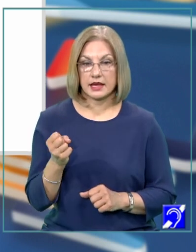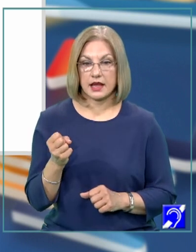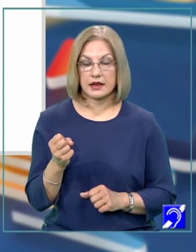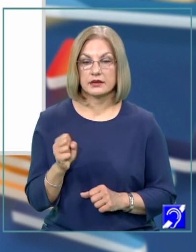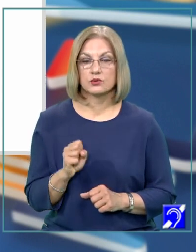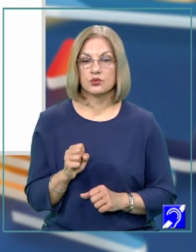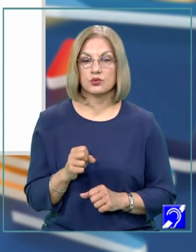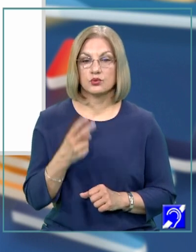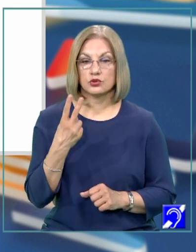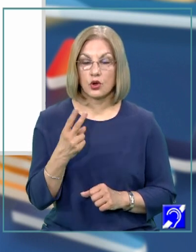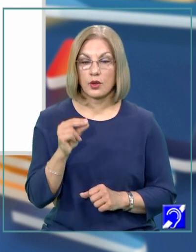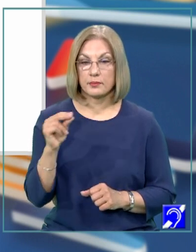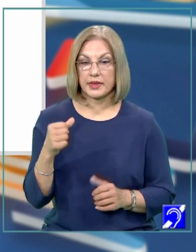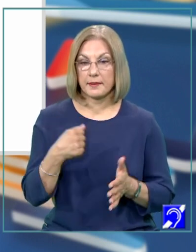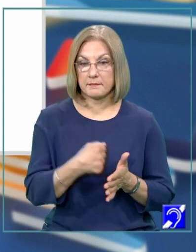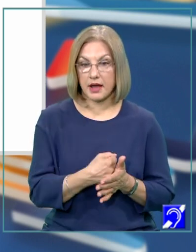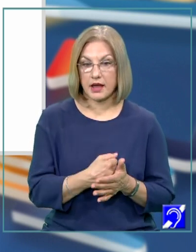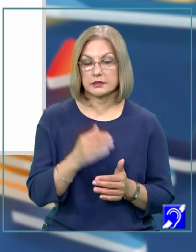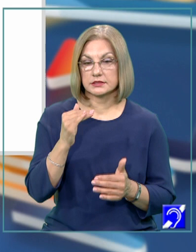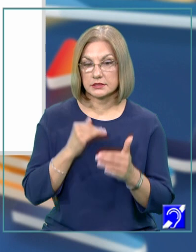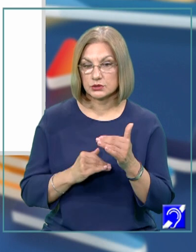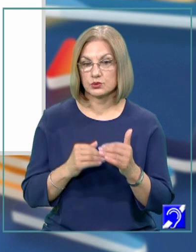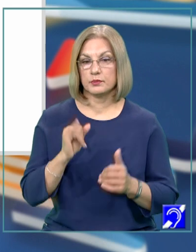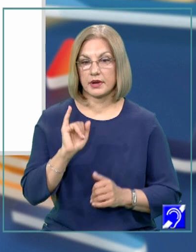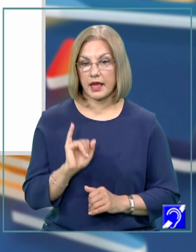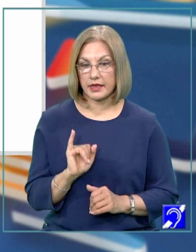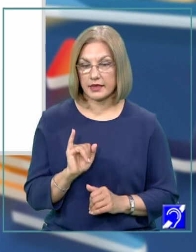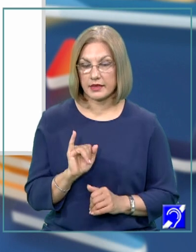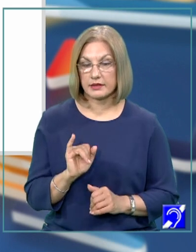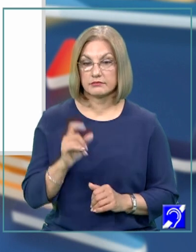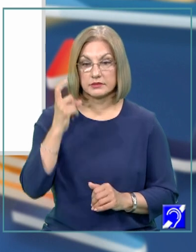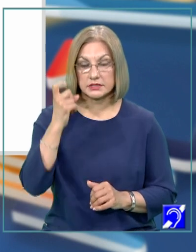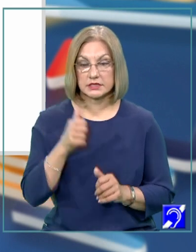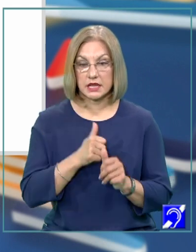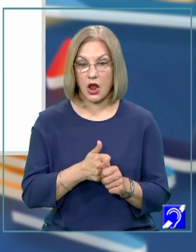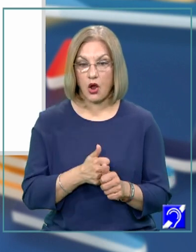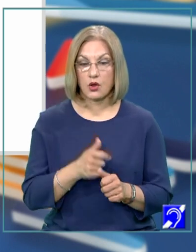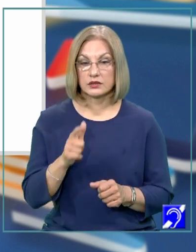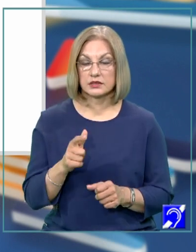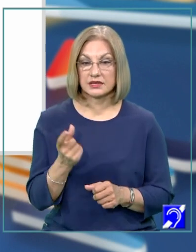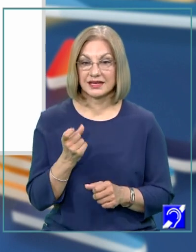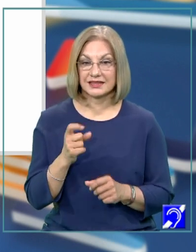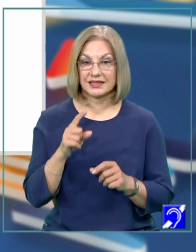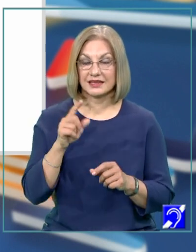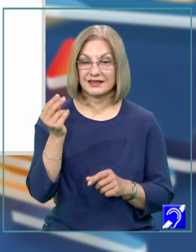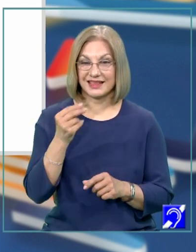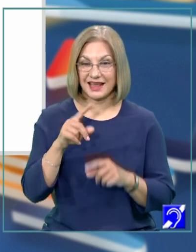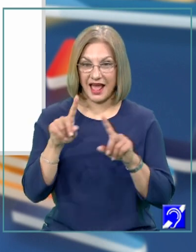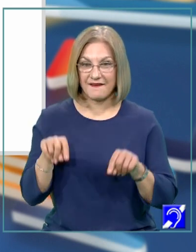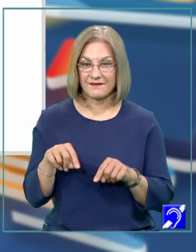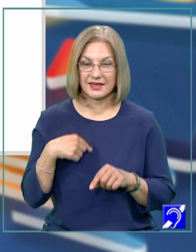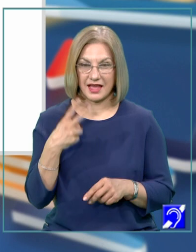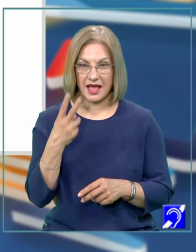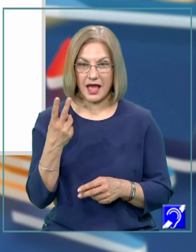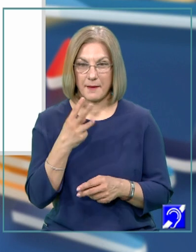cu 2-t Max supra e țin în cont de faptul că din grafic am citit că